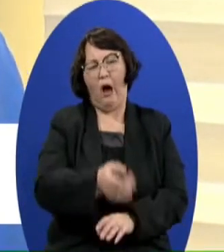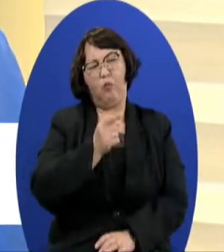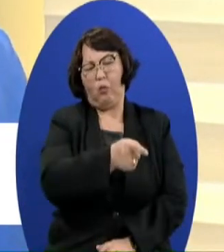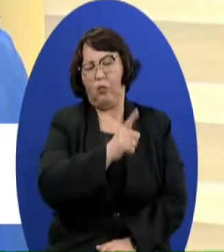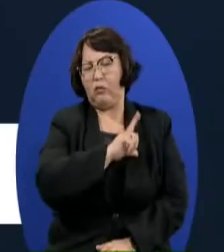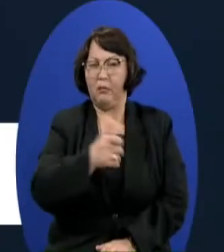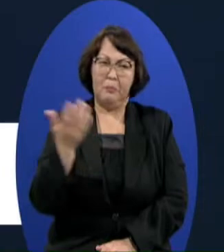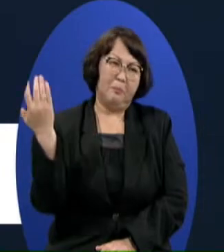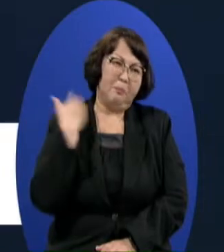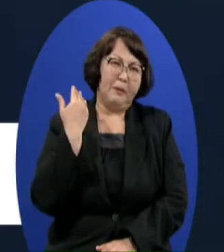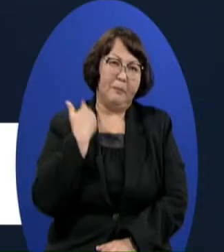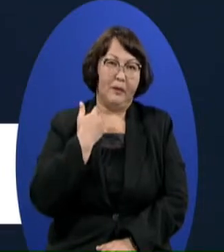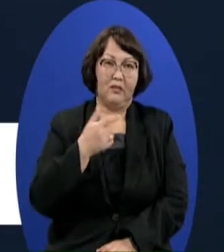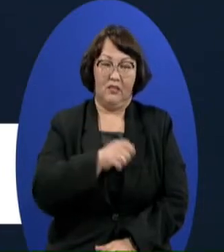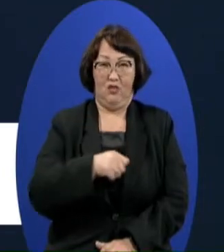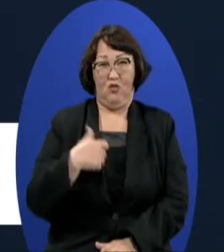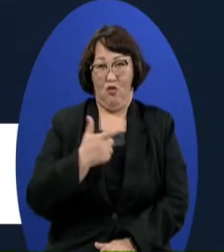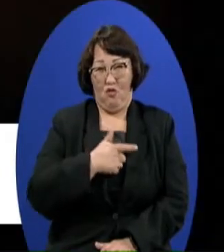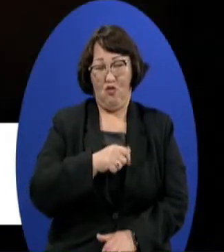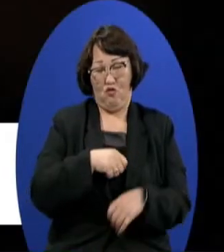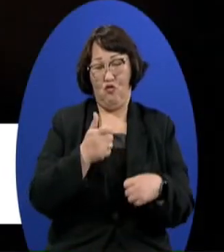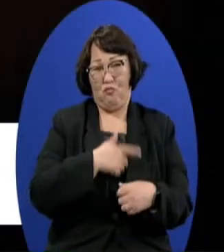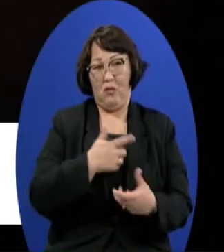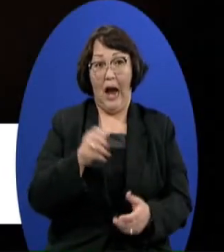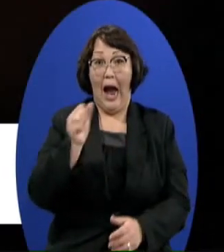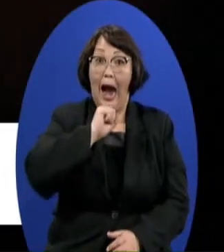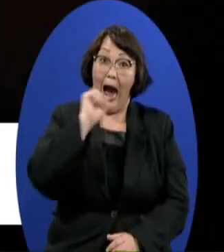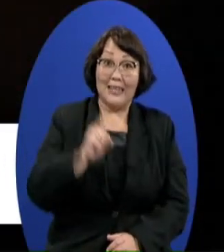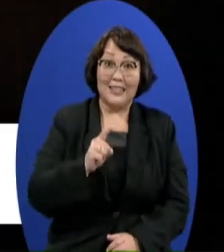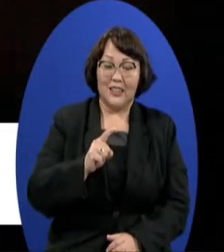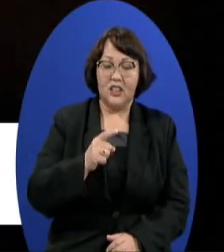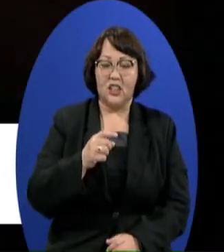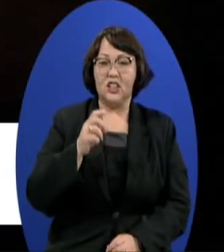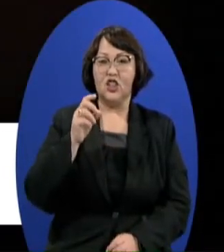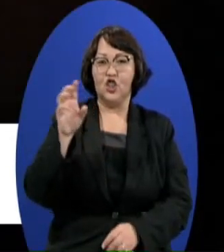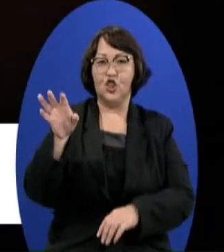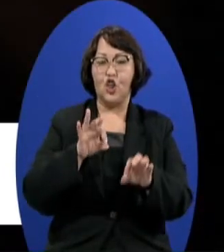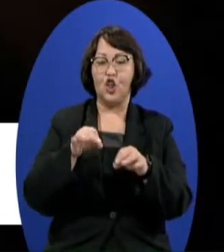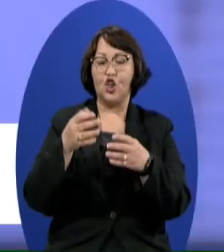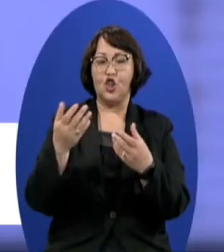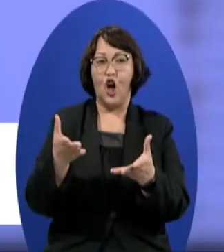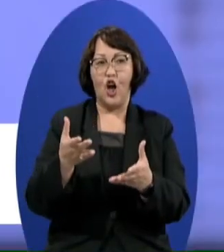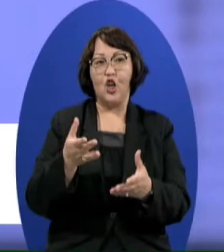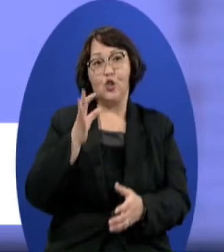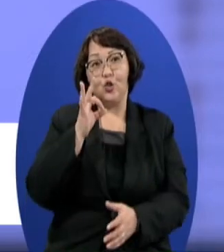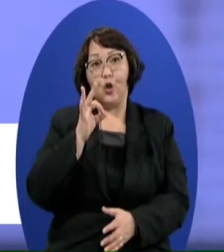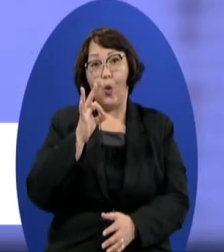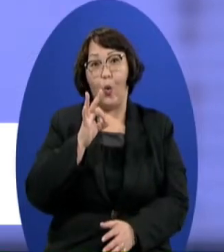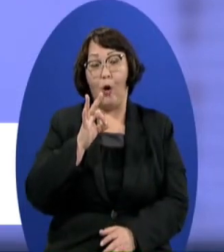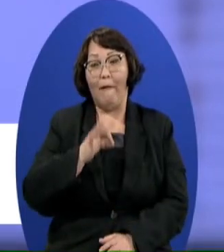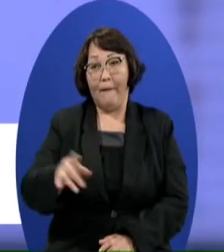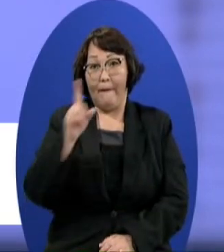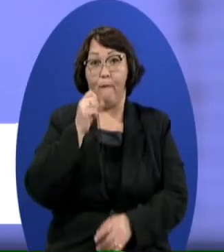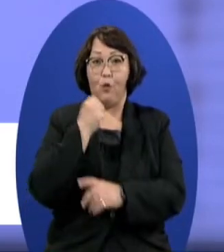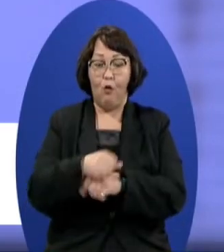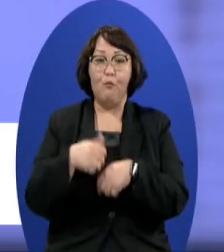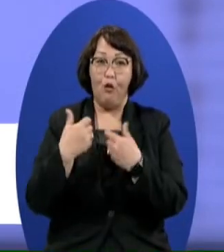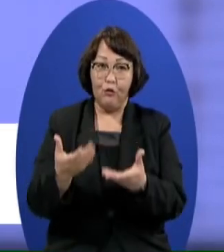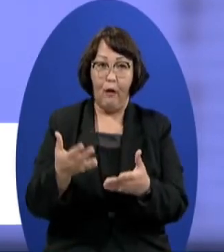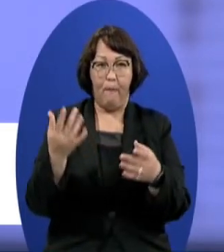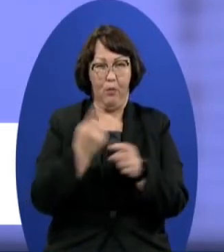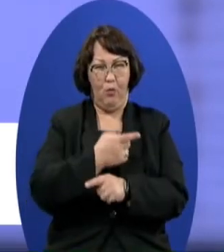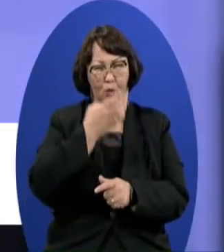комплик бол гаргадаг. Азтан шалгаруулна эсвэл зөв хариулсан хүнийг урамшуулна гэж олон нийтийг уриалan уруу татсан үйлдэлүүд ч гэсэн гэмт хэргийн